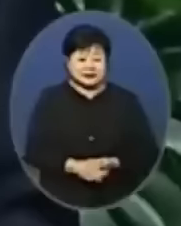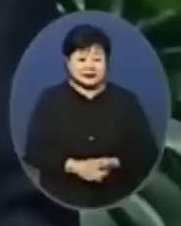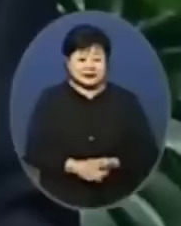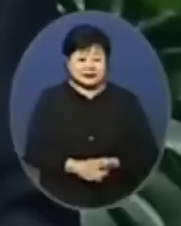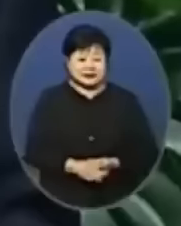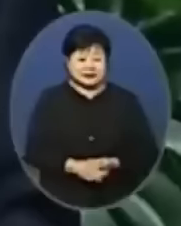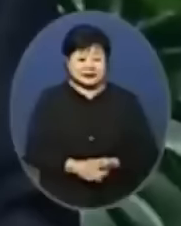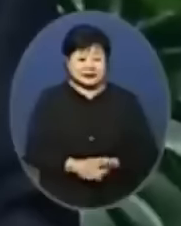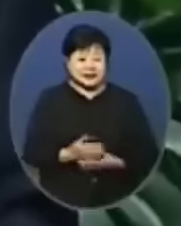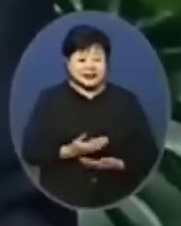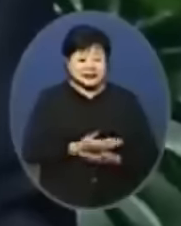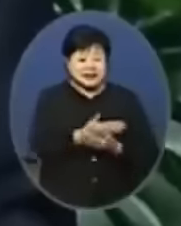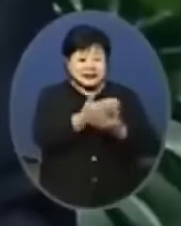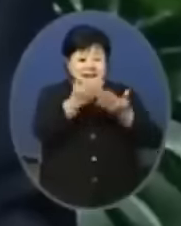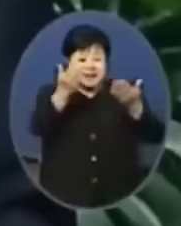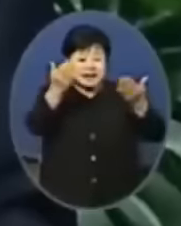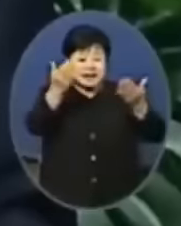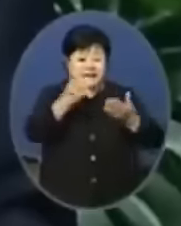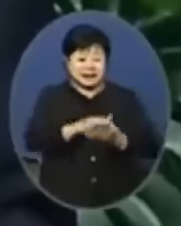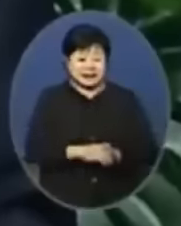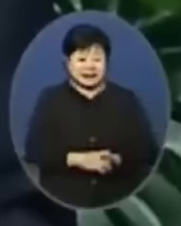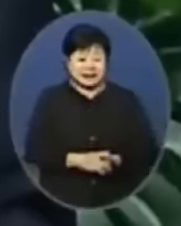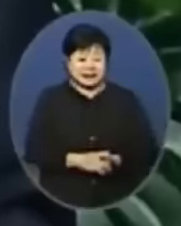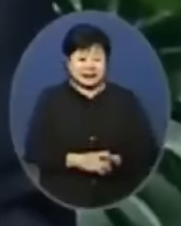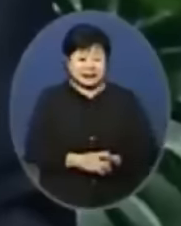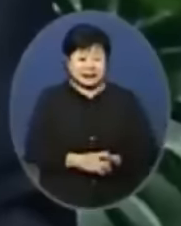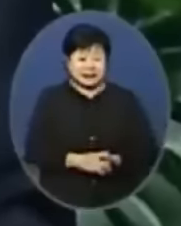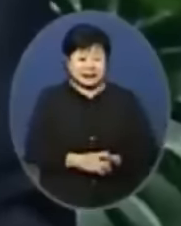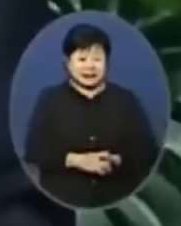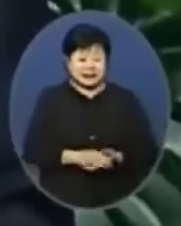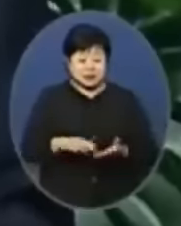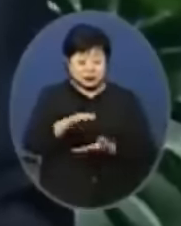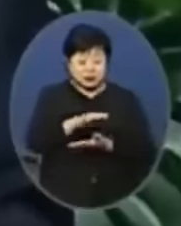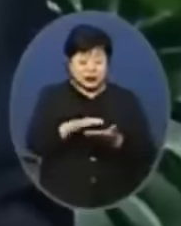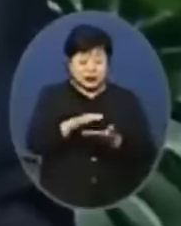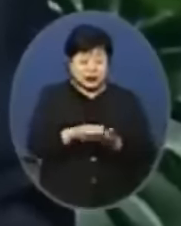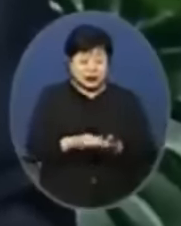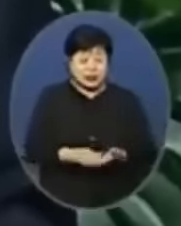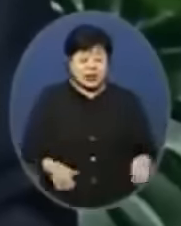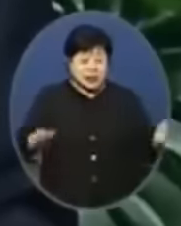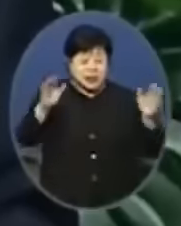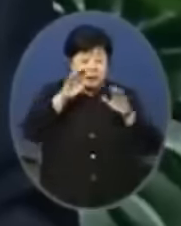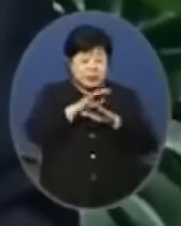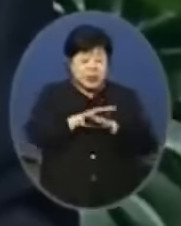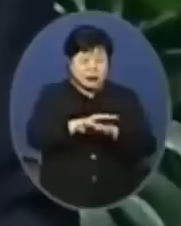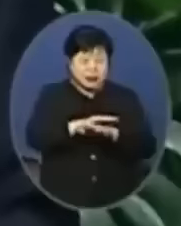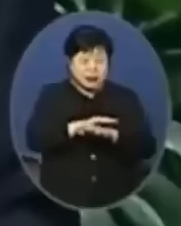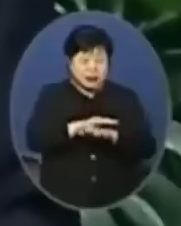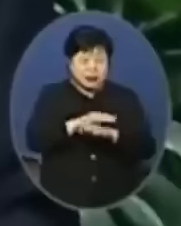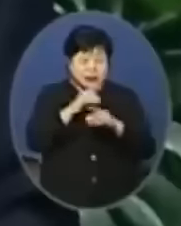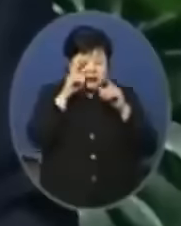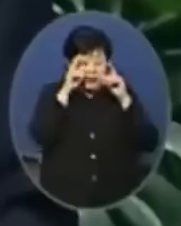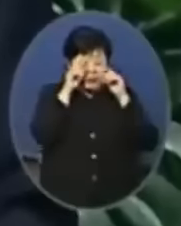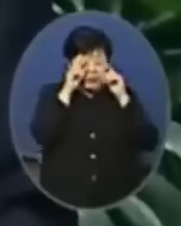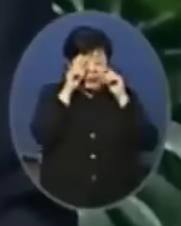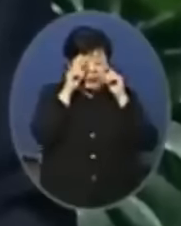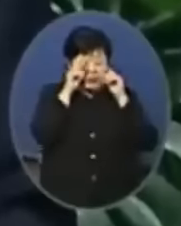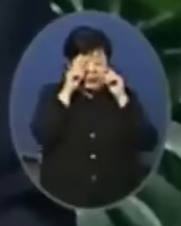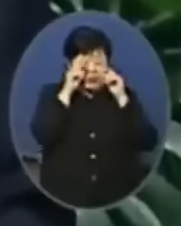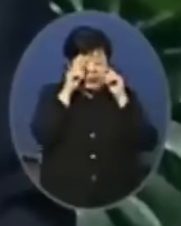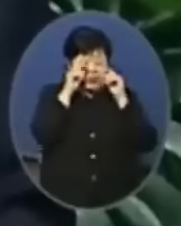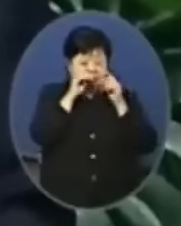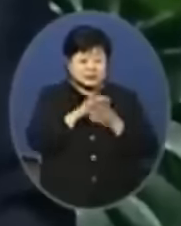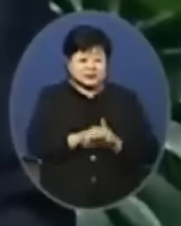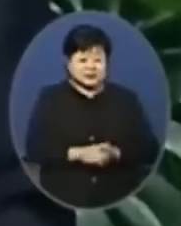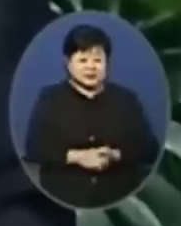낮에 내내 몰려댕기다가 저녁에 잠을 자야 될 것인데 잠을 안 잡니다.